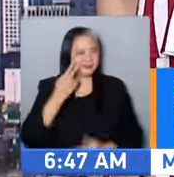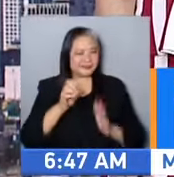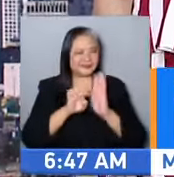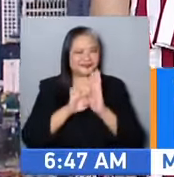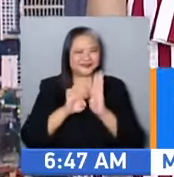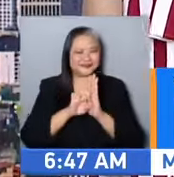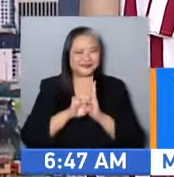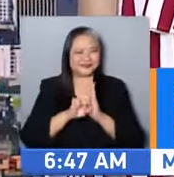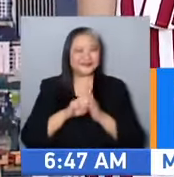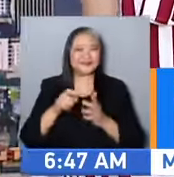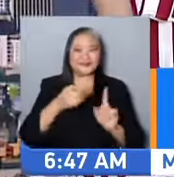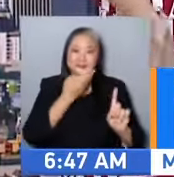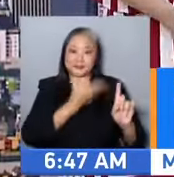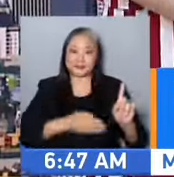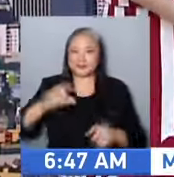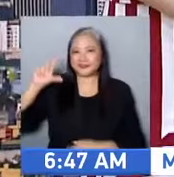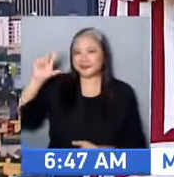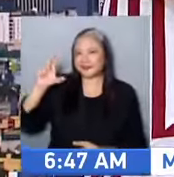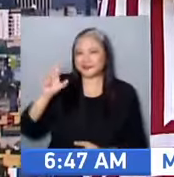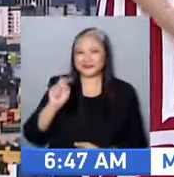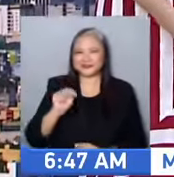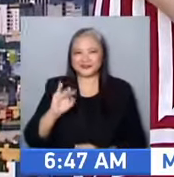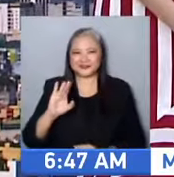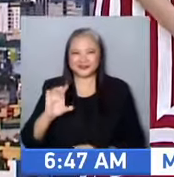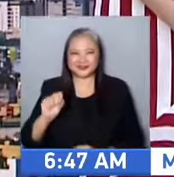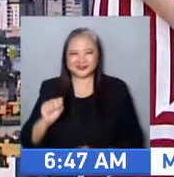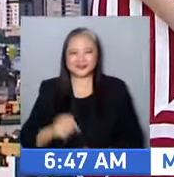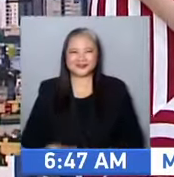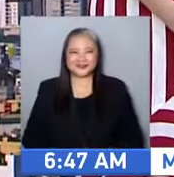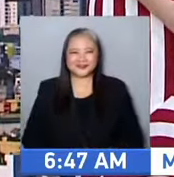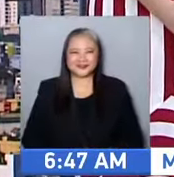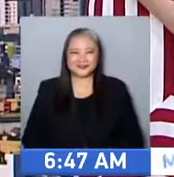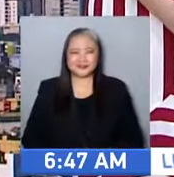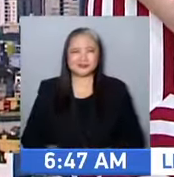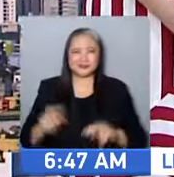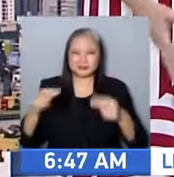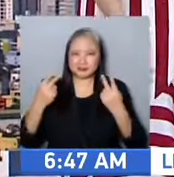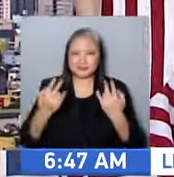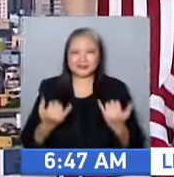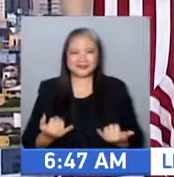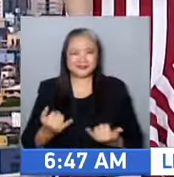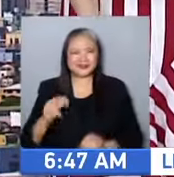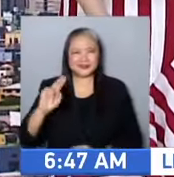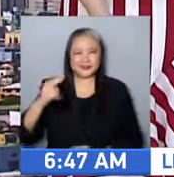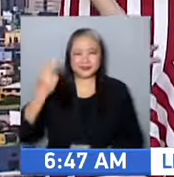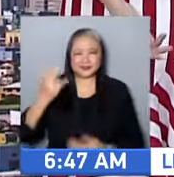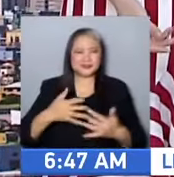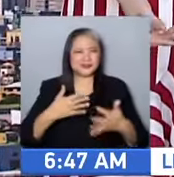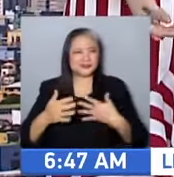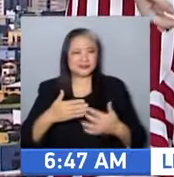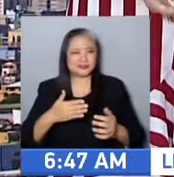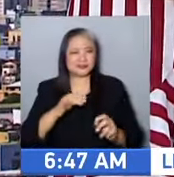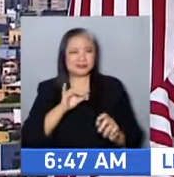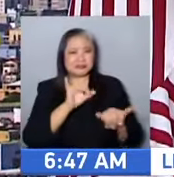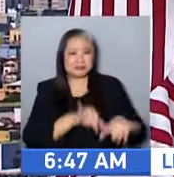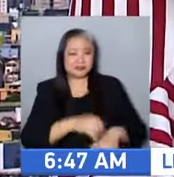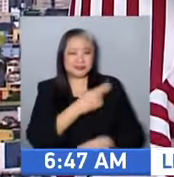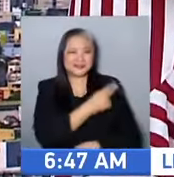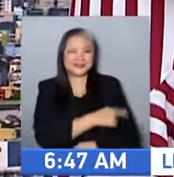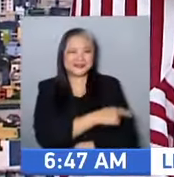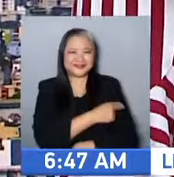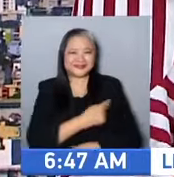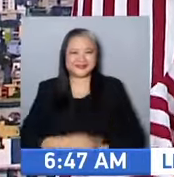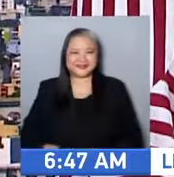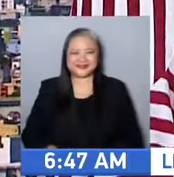Nex Palco Peñaranda na nakatutok daw siya sa unang hilid kahit nasa ospital na. Get well soon, Nex! Ayan, maraming well salamat